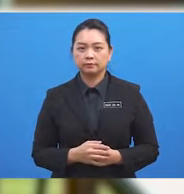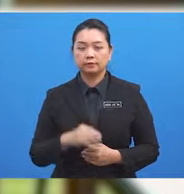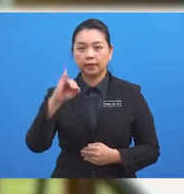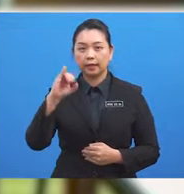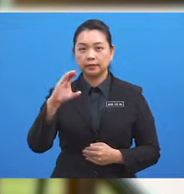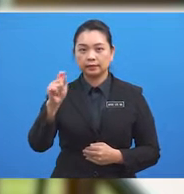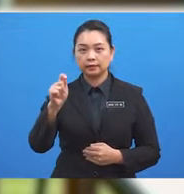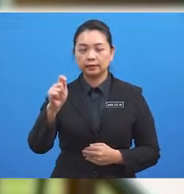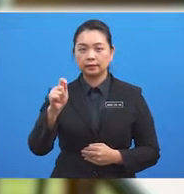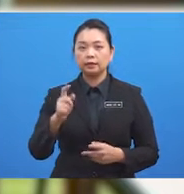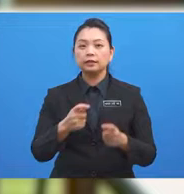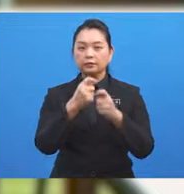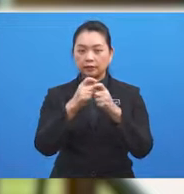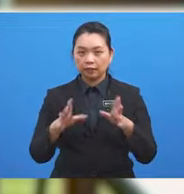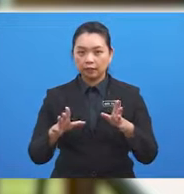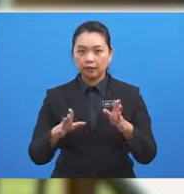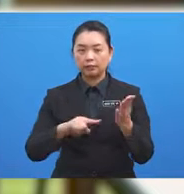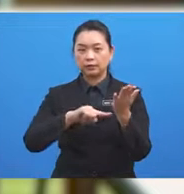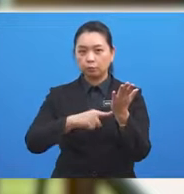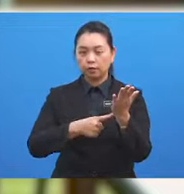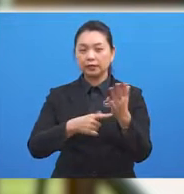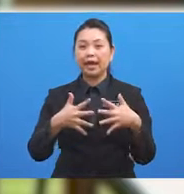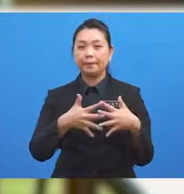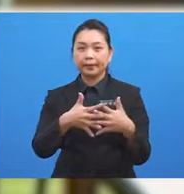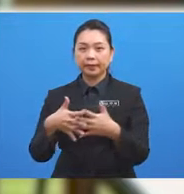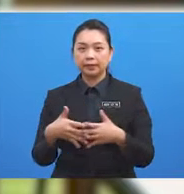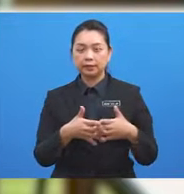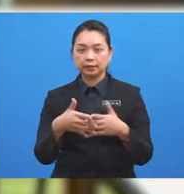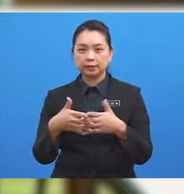ICT telah diasaskan di Amerika Syarikat.